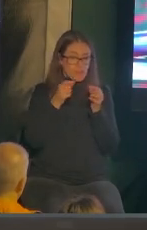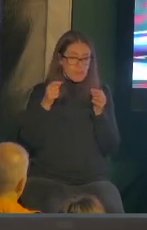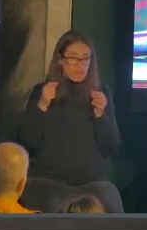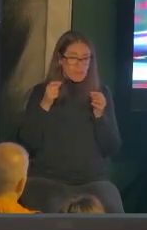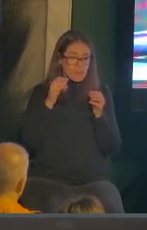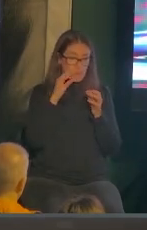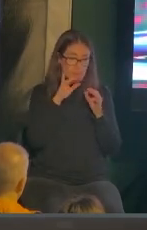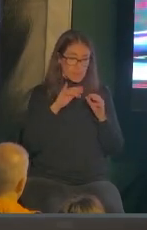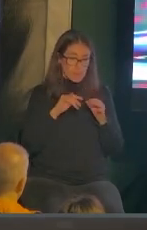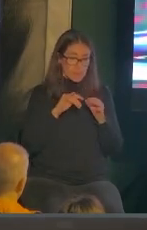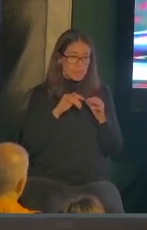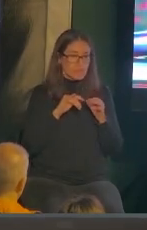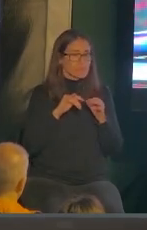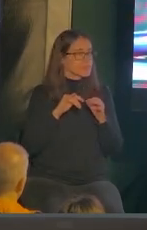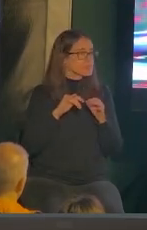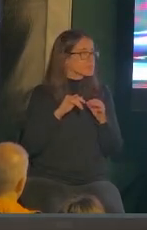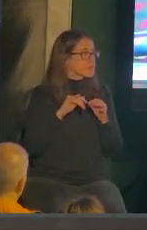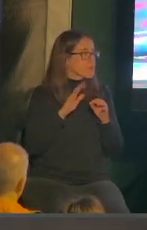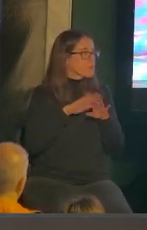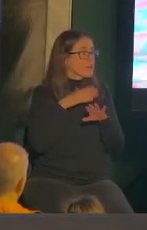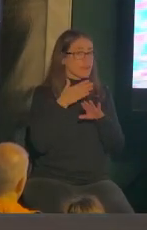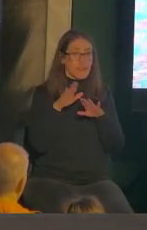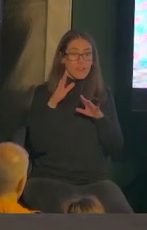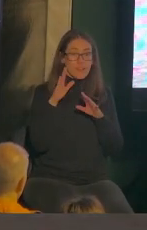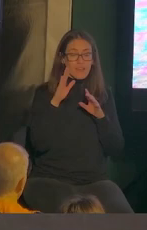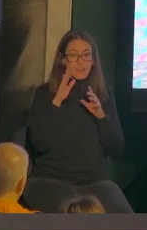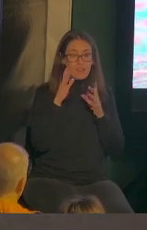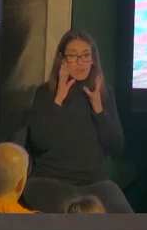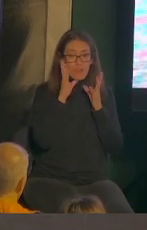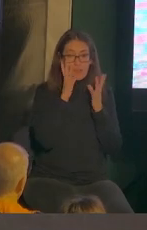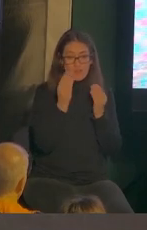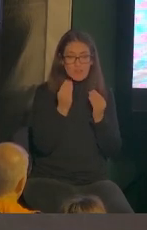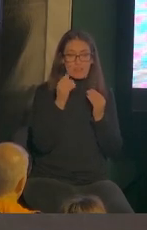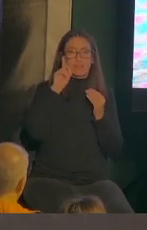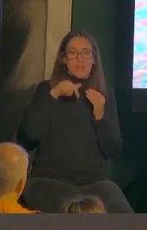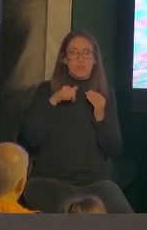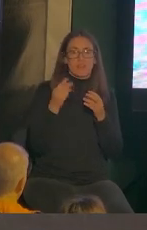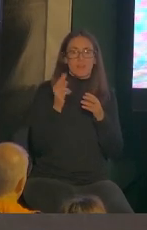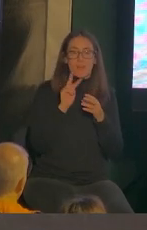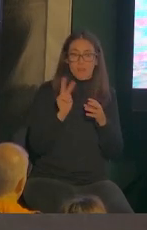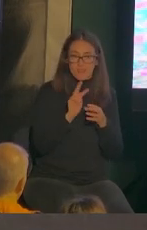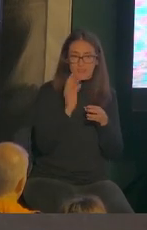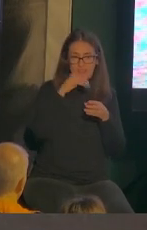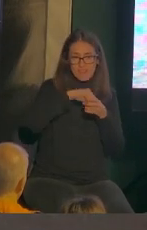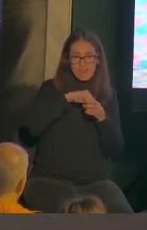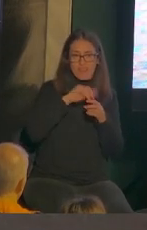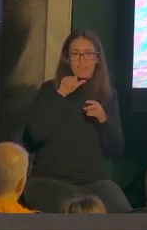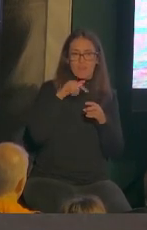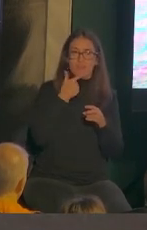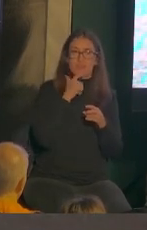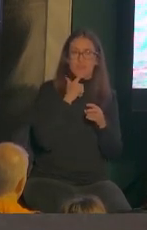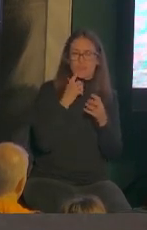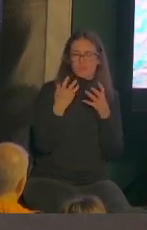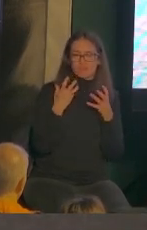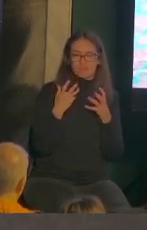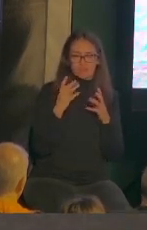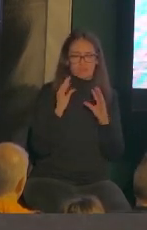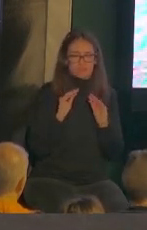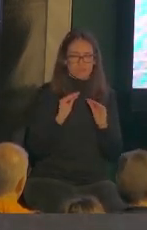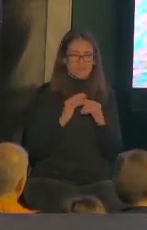és antihumitat, i a més porta vainilla, per donar-li aquest gust i aquest color tan peculiar que